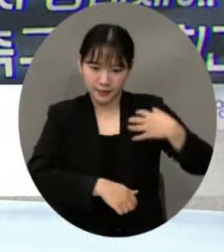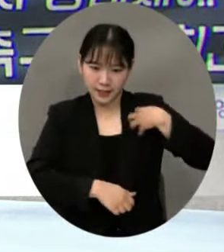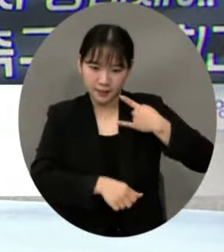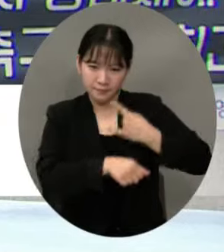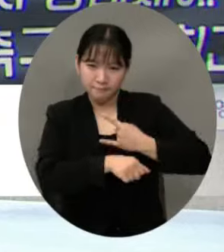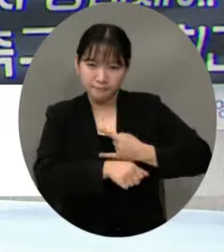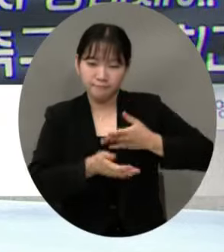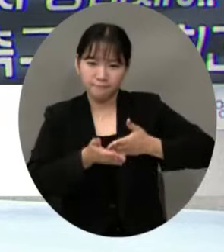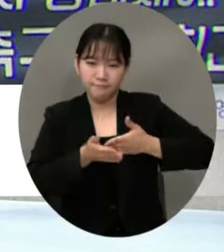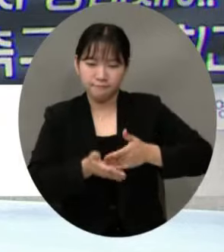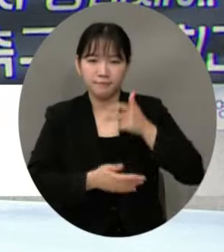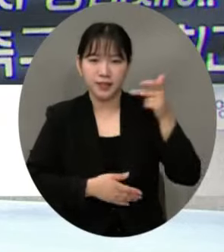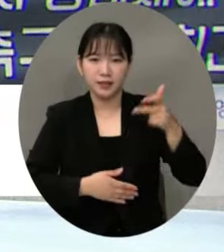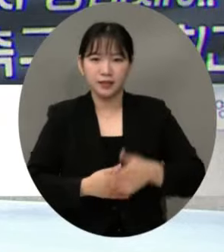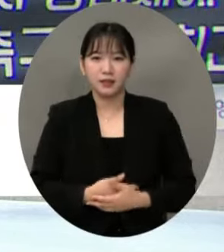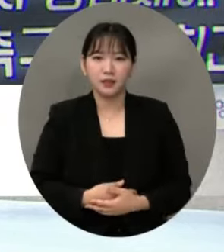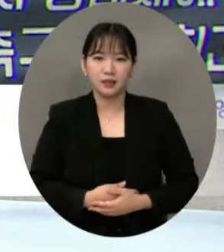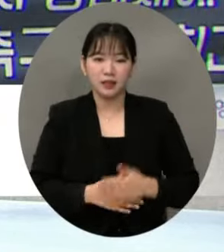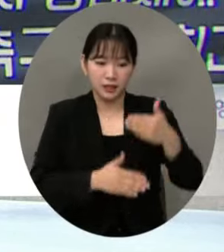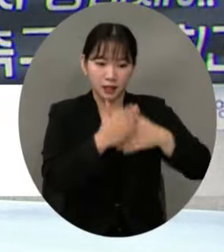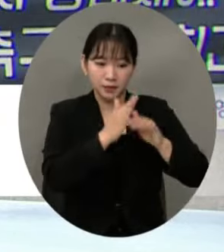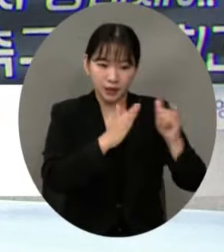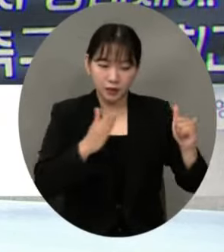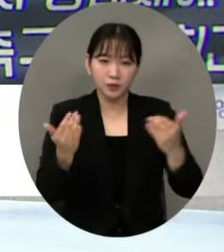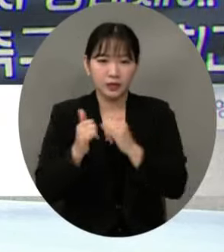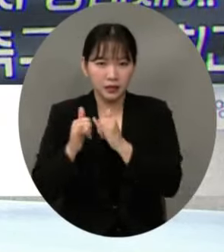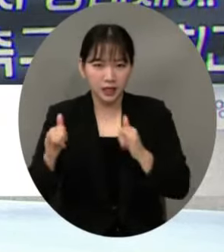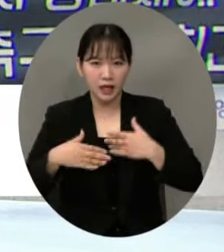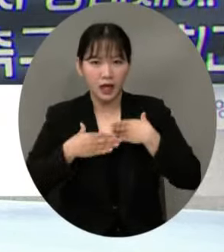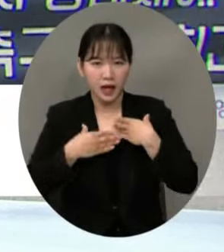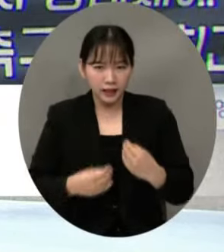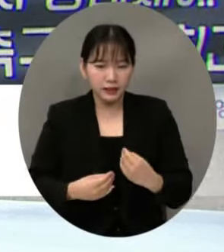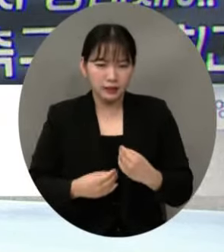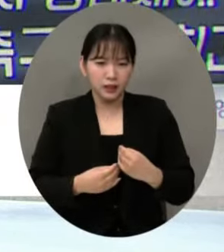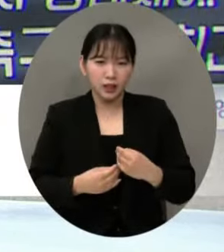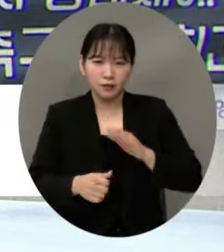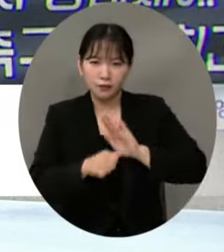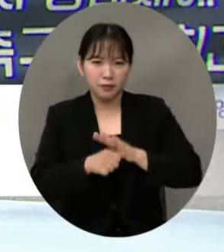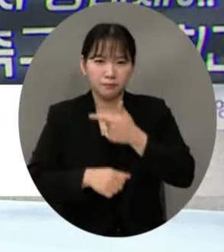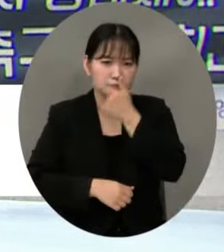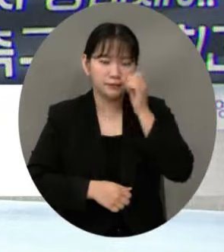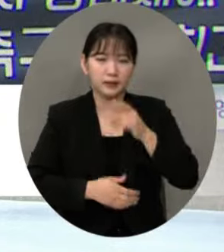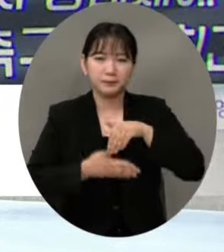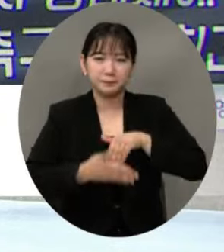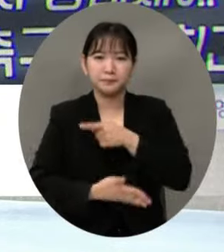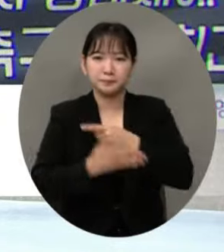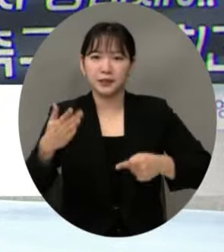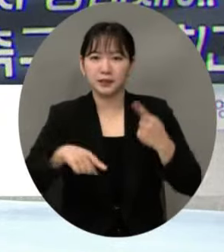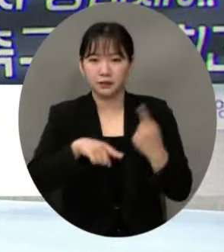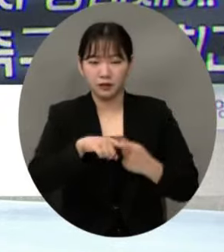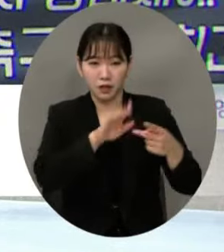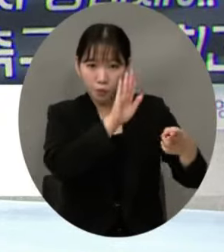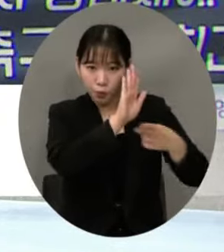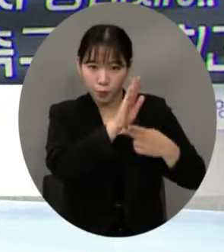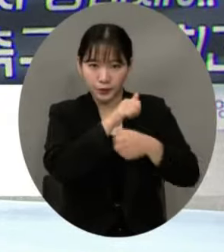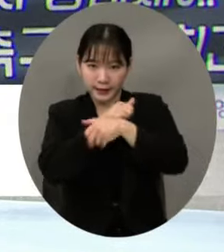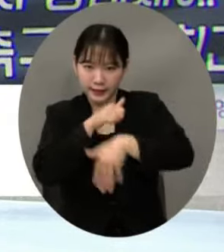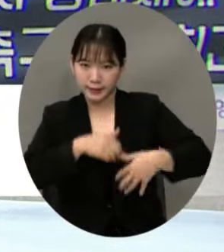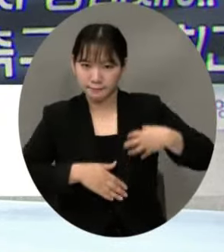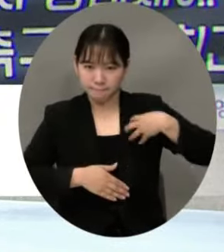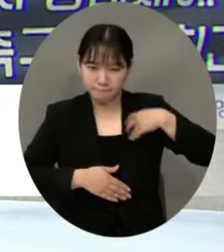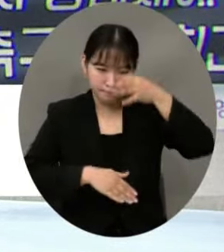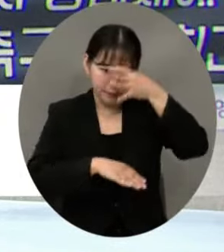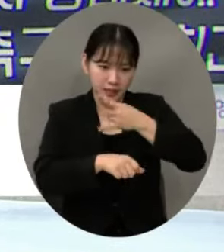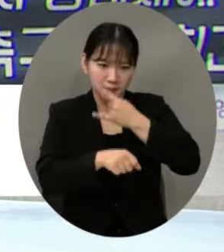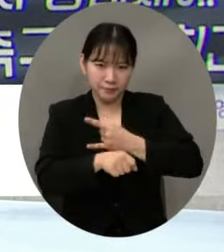목소리가 높아지고 있습니다. 유가족과 동료들은 안전조치 미흡으로 인한 중대재해라며 원청과 하청에 책임 있는